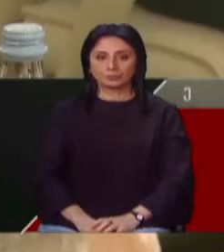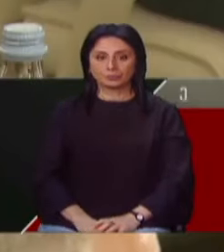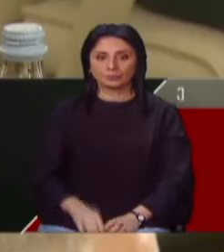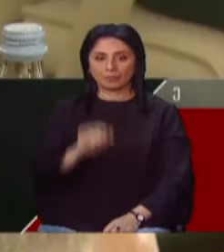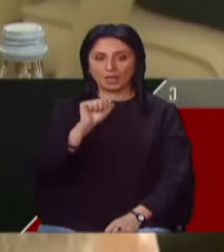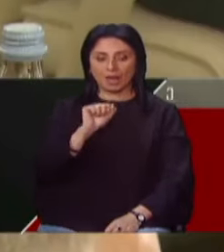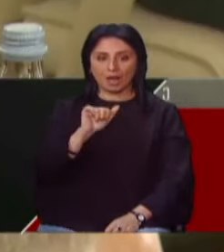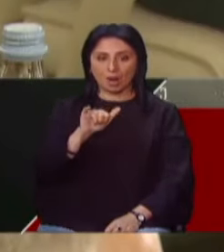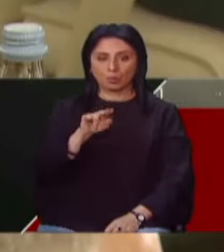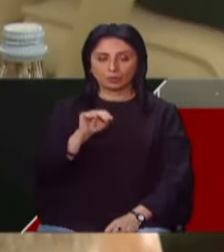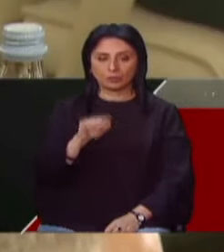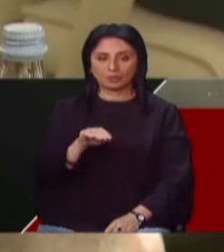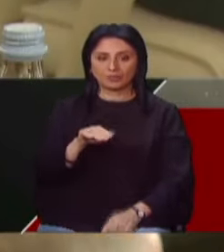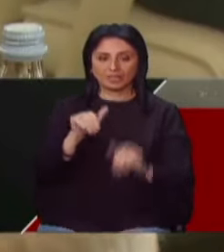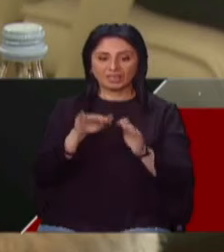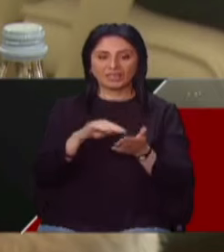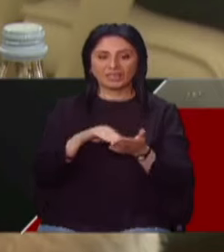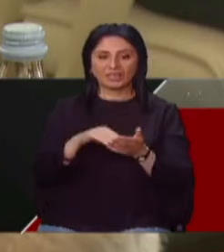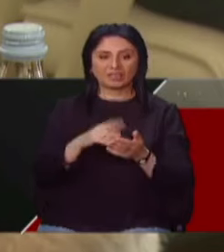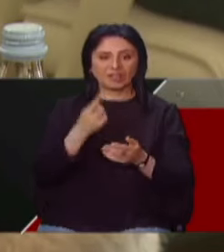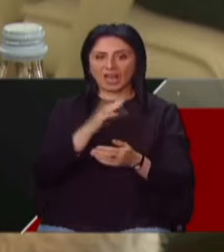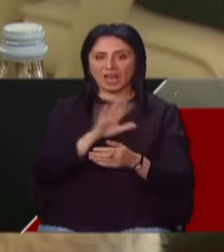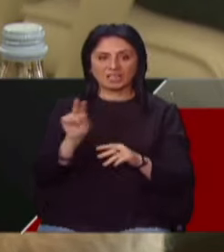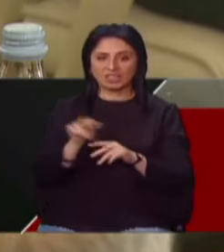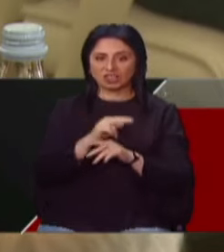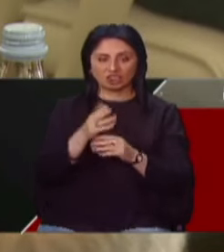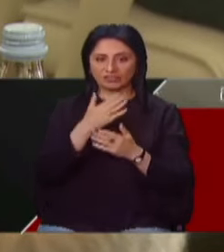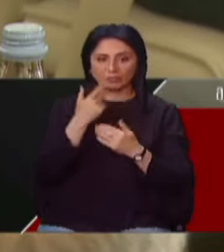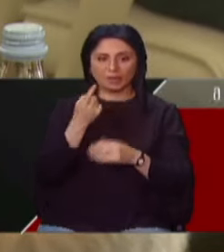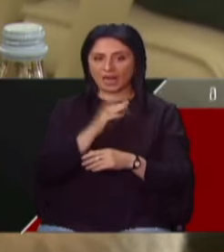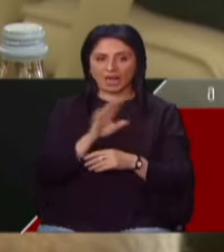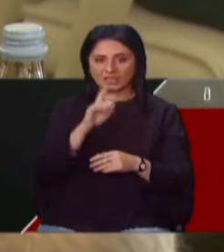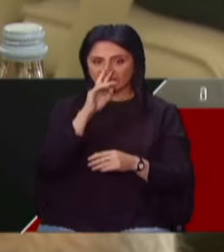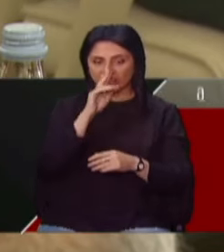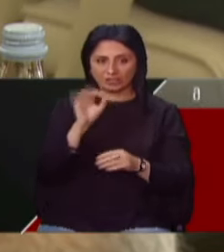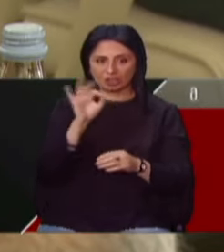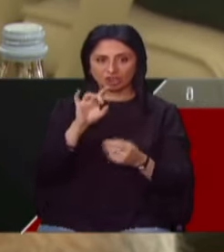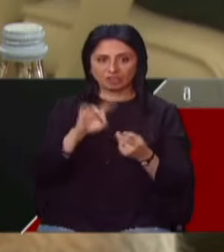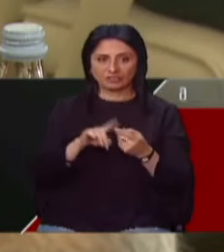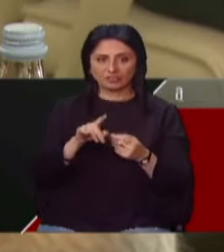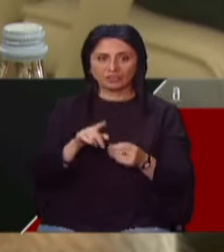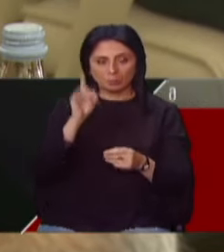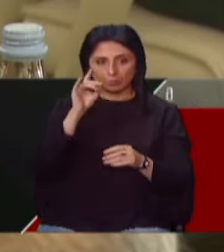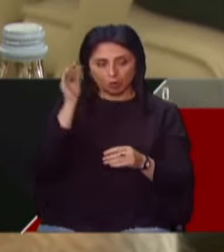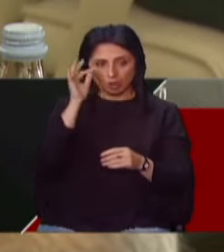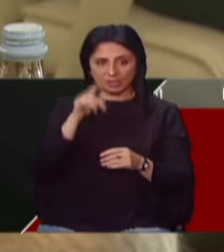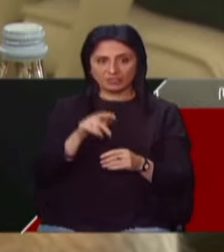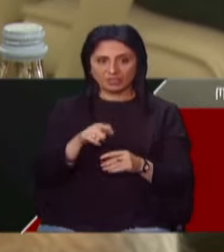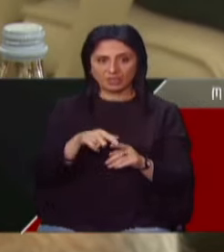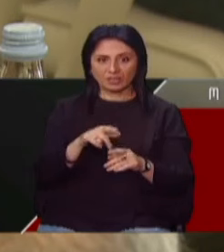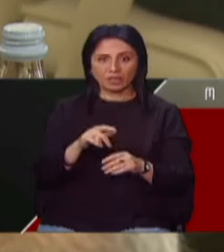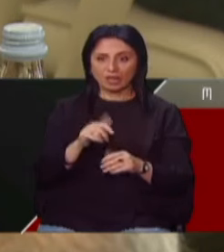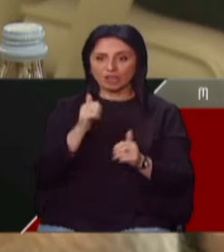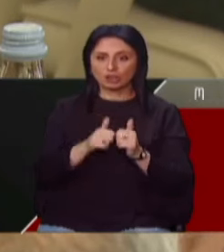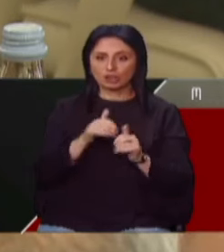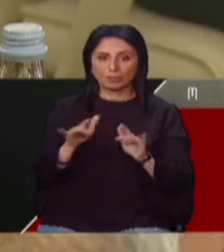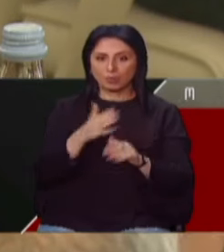აუდიტის დასკვნაში არ არის არც ერთი შენიშვნა, არც ერთი ხარვის შესახებ, ეს მოგეხსენებათ, არც სახშირი მოვლენაა